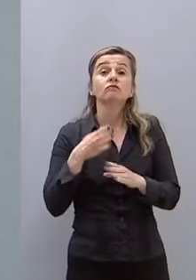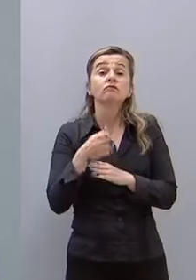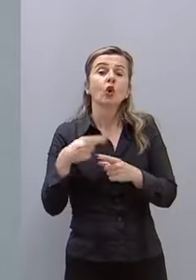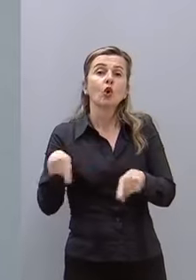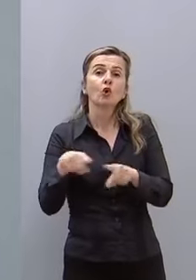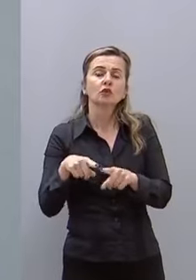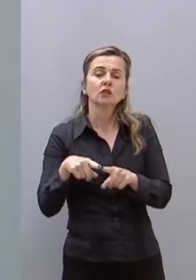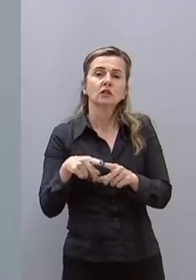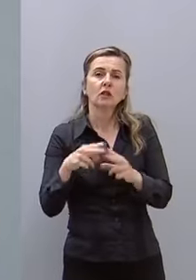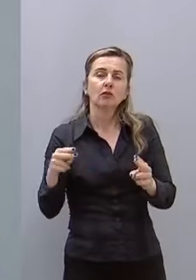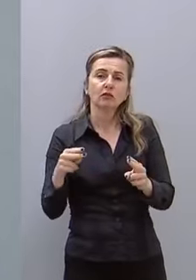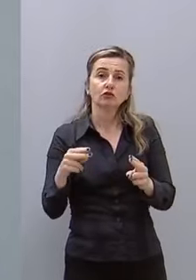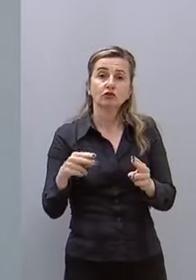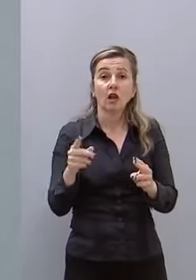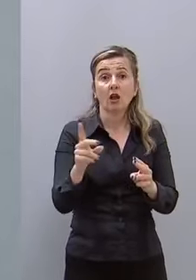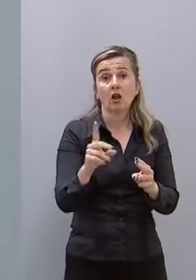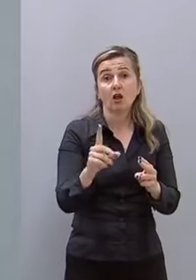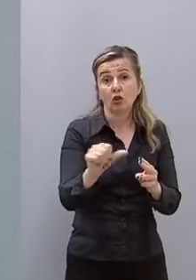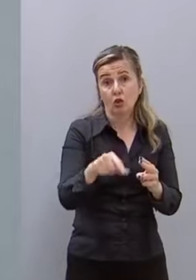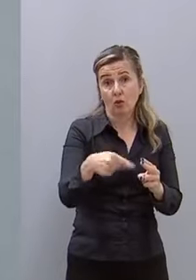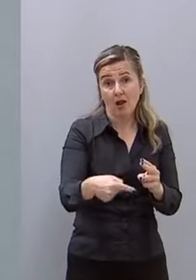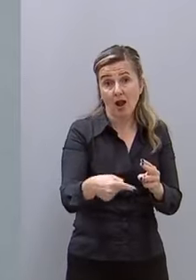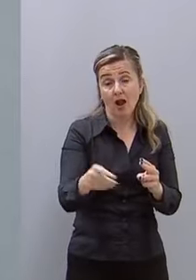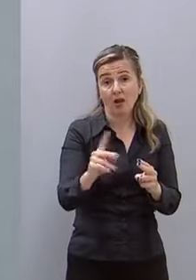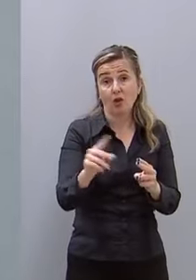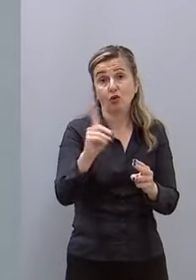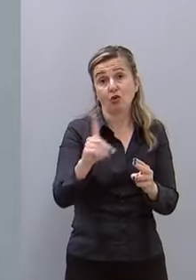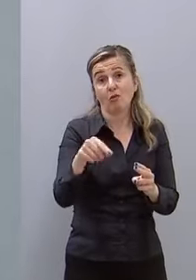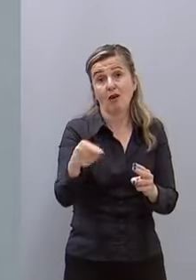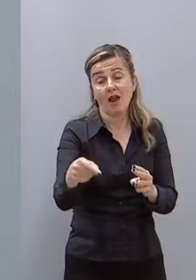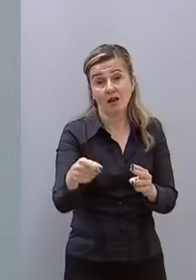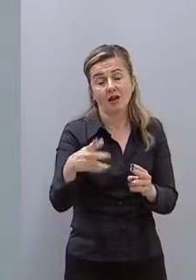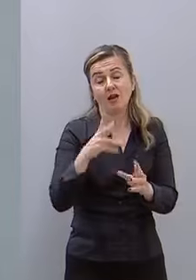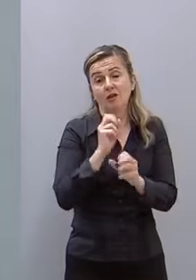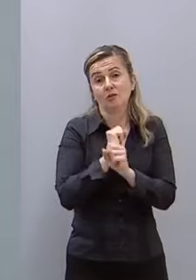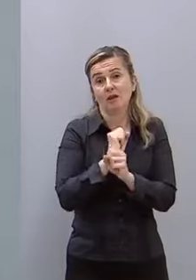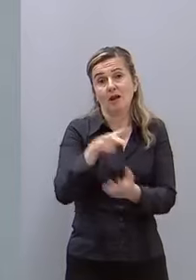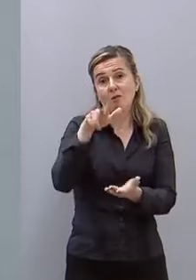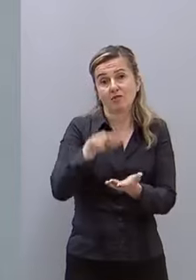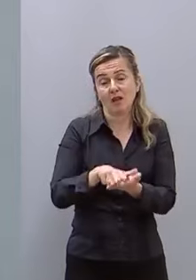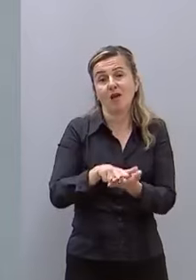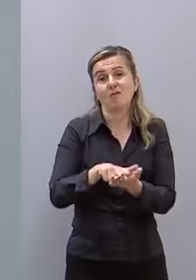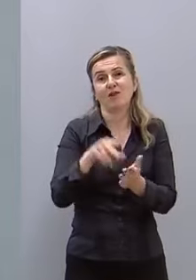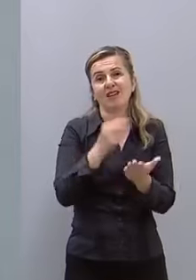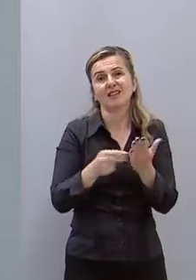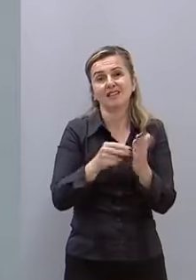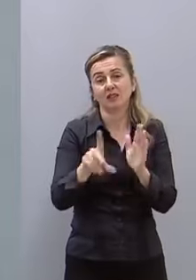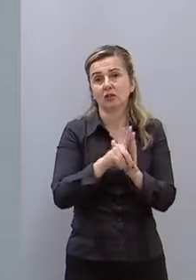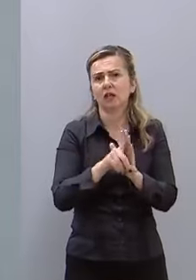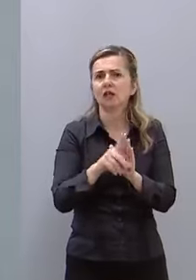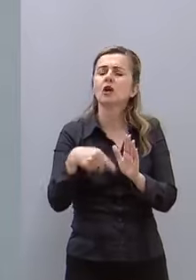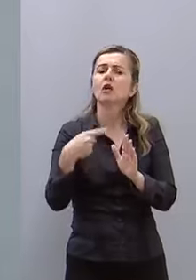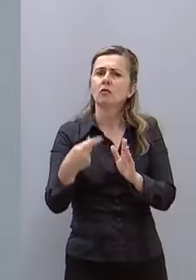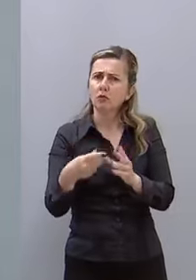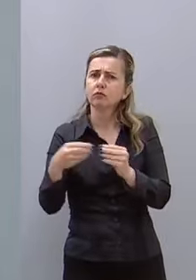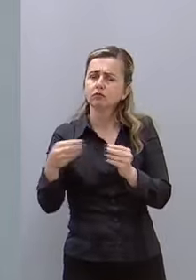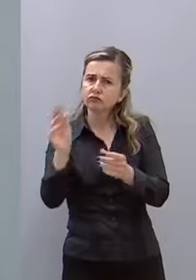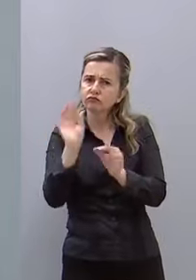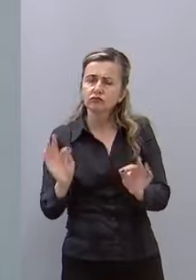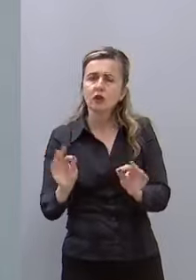tra domani e domenica l'auspicio è di approvare questo disegno di legge dopodiché disporremo di una normativa